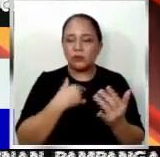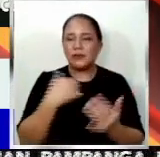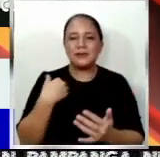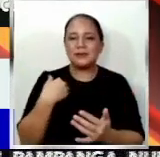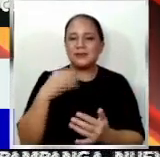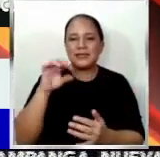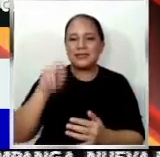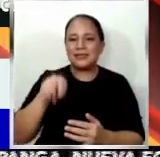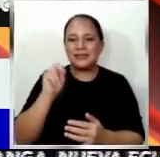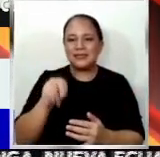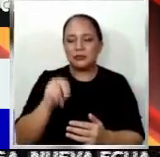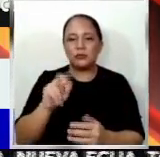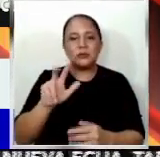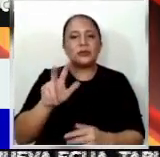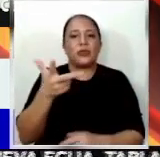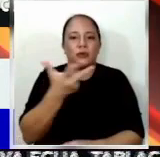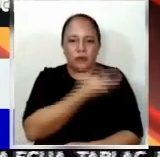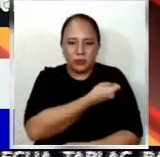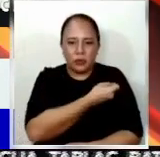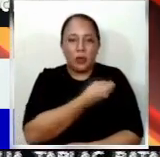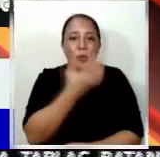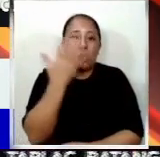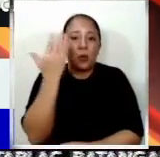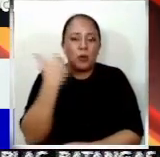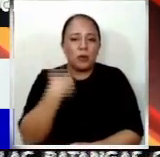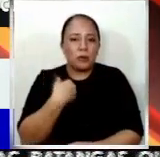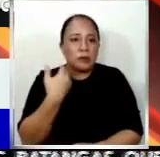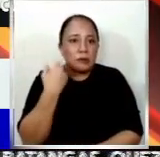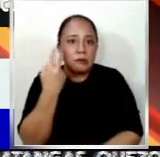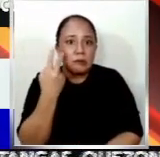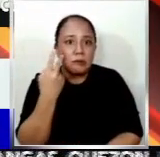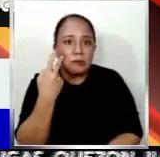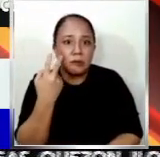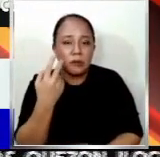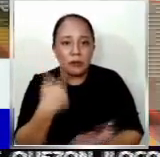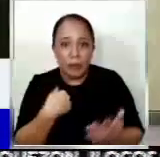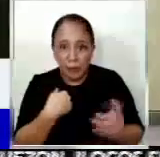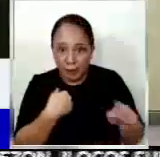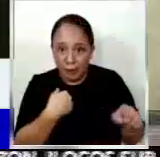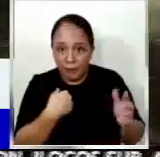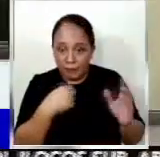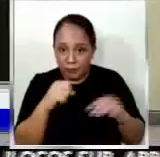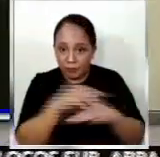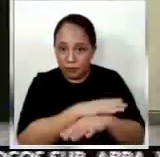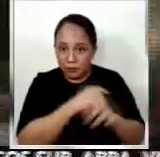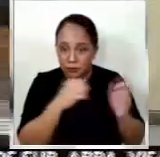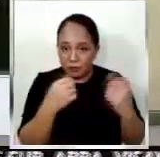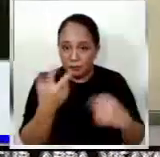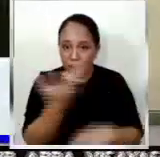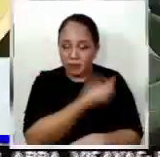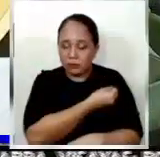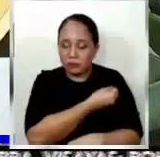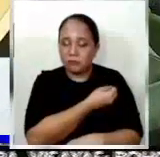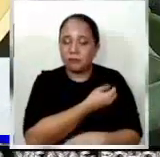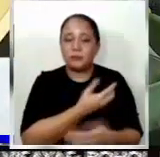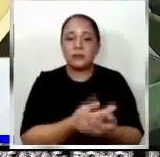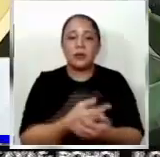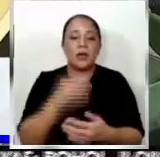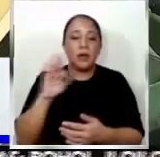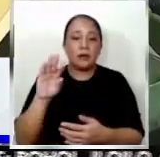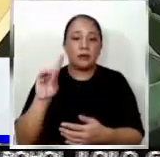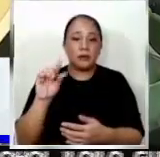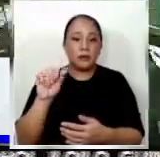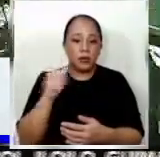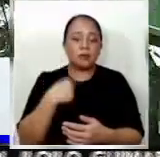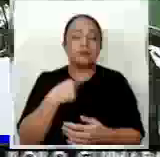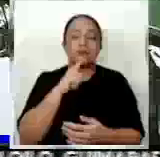booster dahil hindi naman tayo nakakakita pa talaga ng waning effect po ng vaccine. Sigurado naman daw ang FDA na pag-aaralang